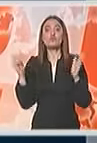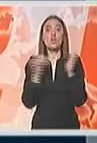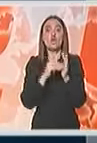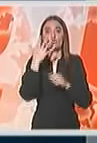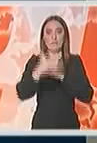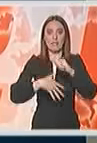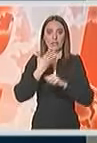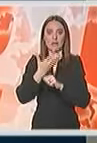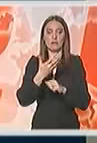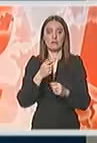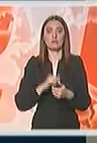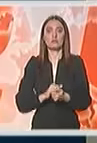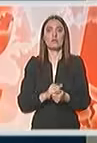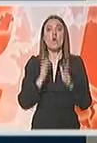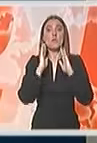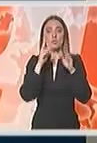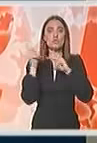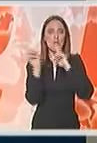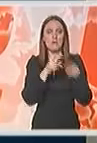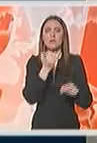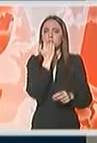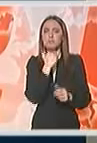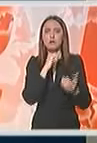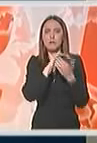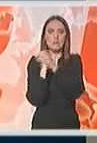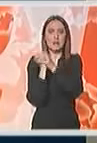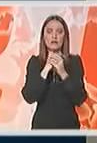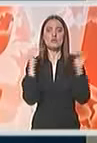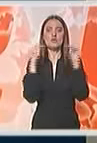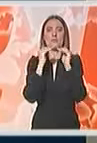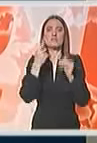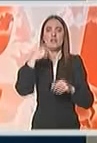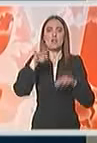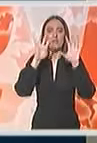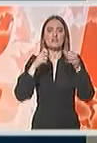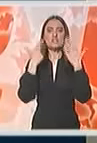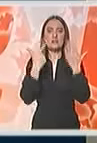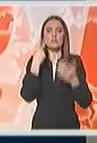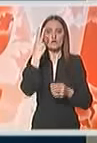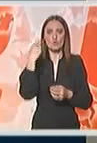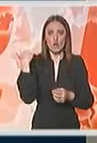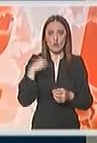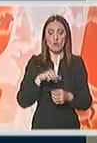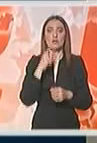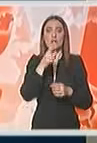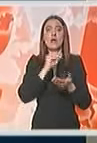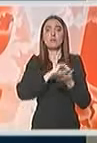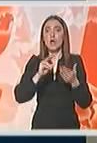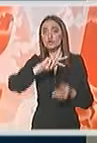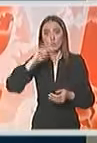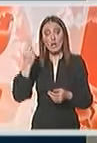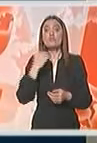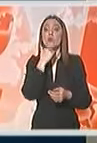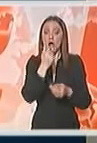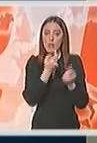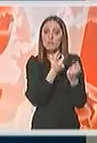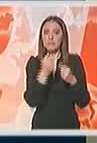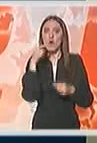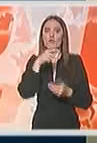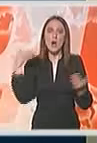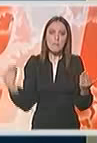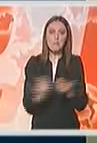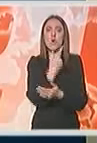5. Na putu smo povratka principu partnerstva koji je uspostavljen 1972. godine. Aranžman je drugačiji, ali suštinski ovo je